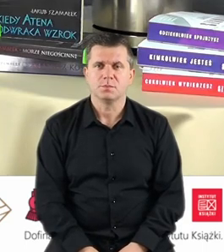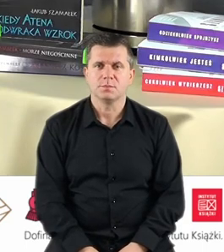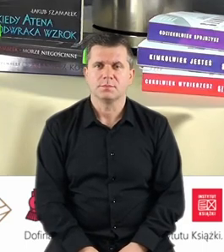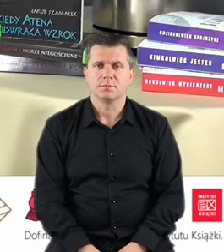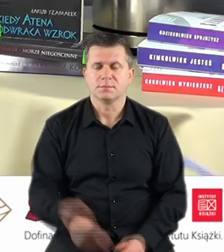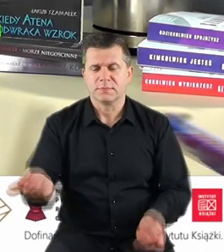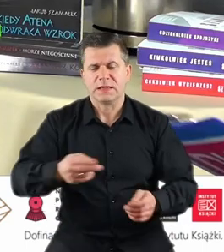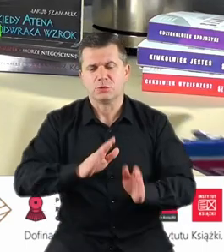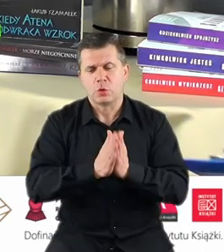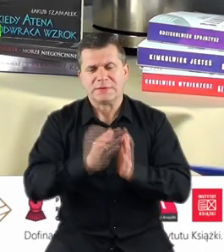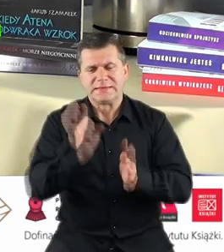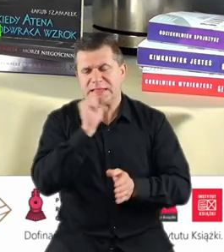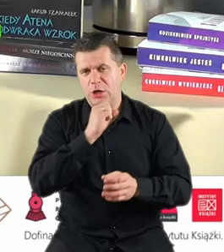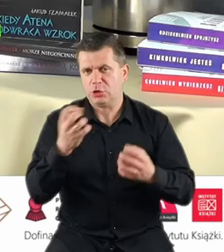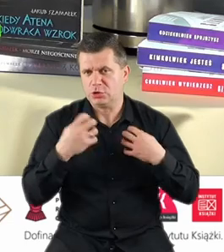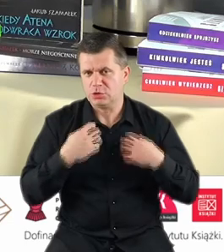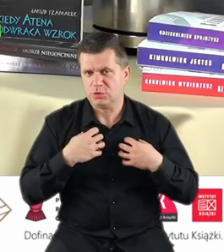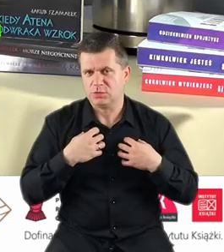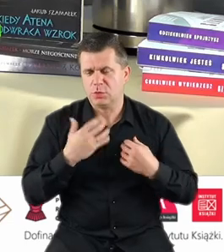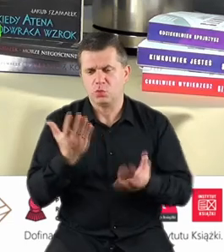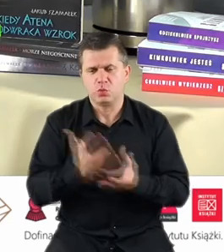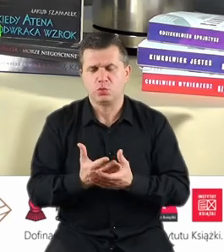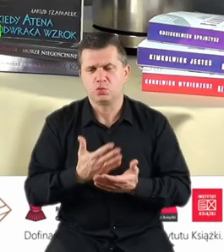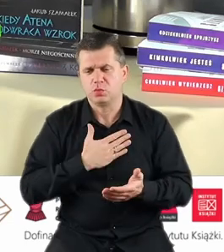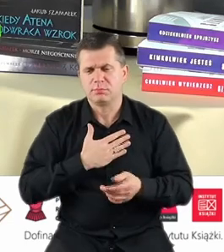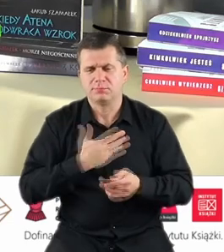osadzone w starożytności, to ta formuła już się